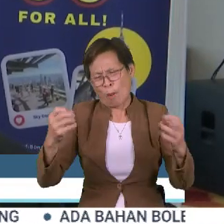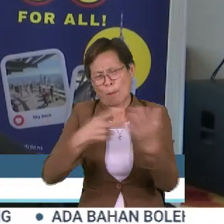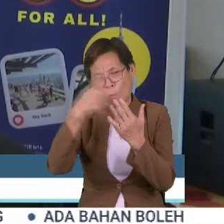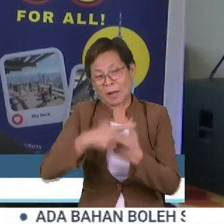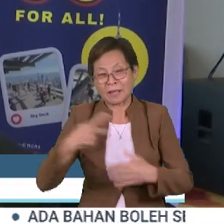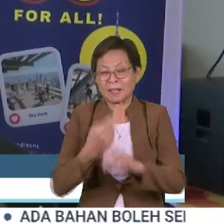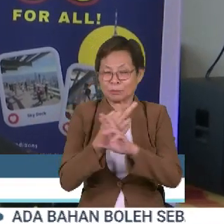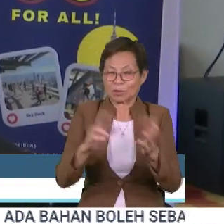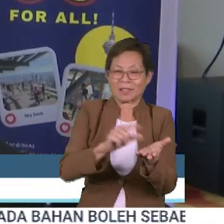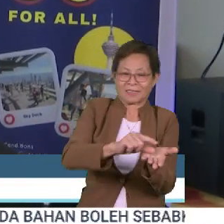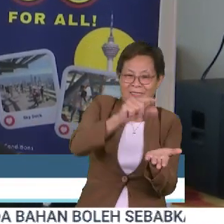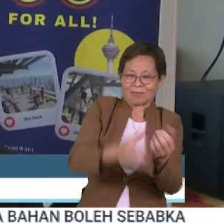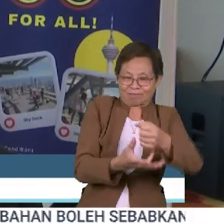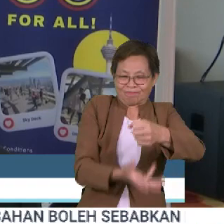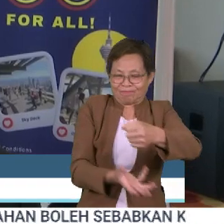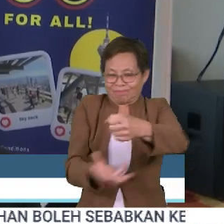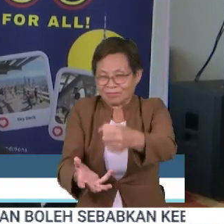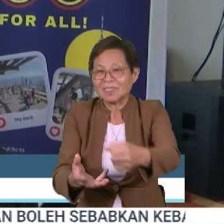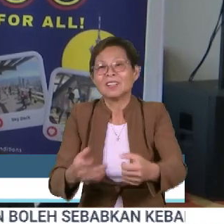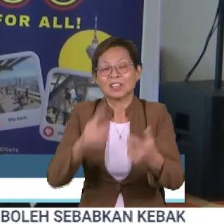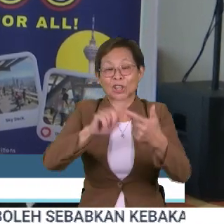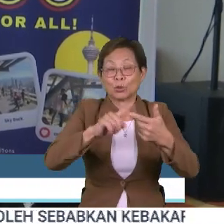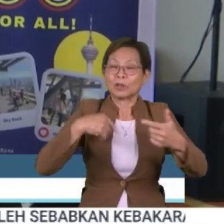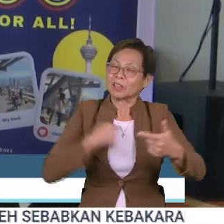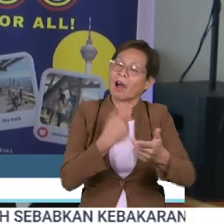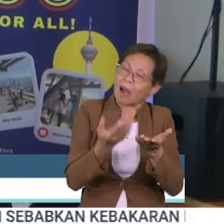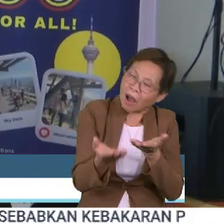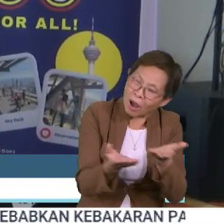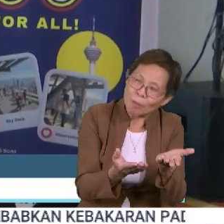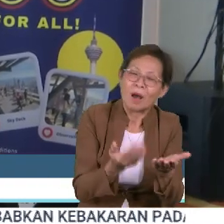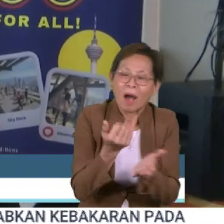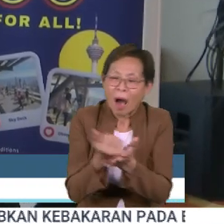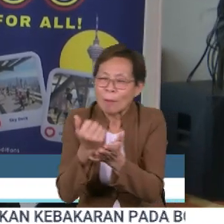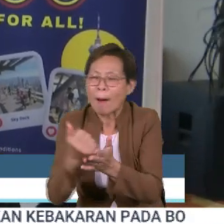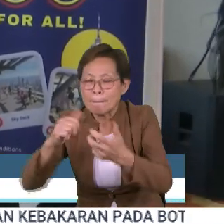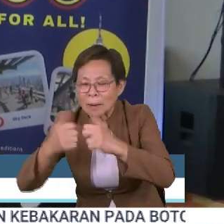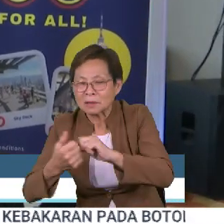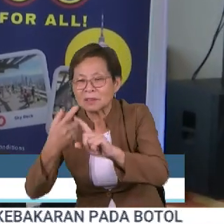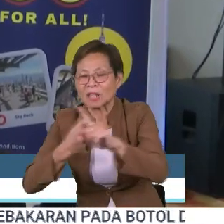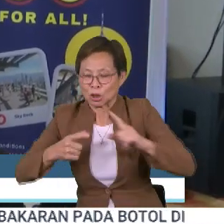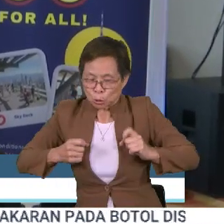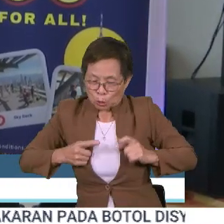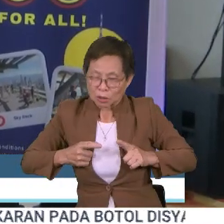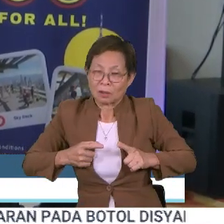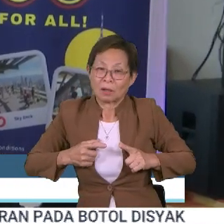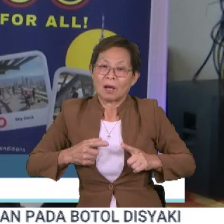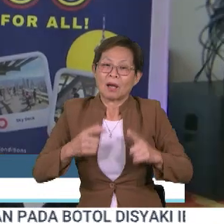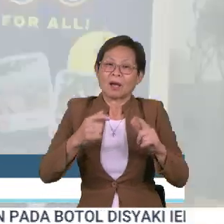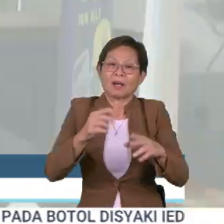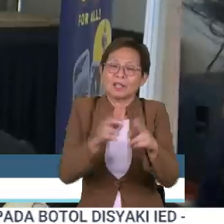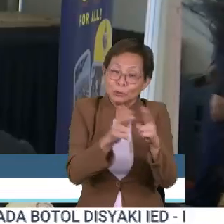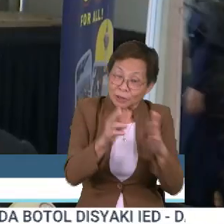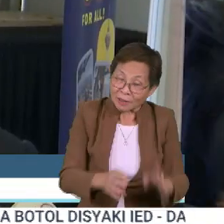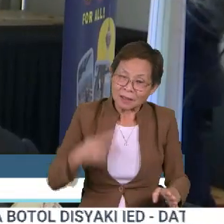gerhana keduanya kita selalu facilitid setiap permasalahan yang ada dari pihak swasta terutamanya pemain